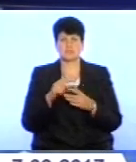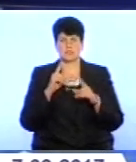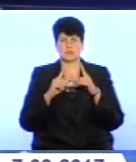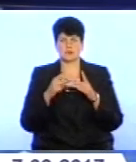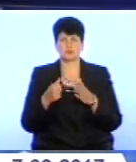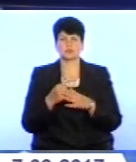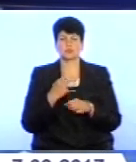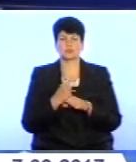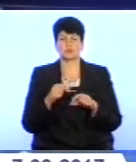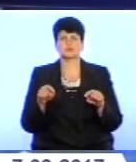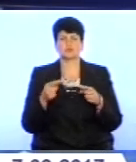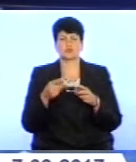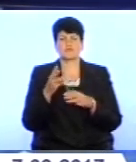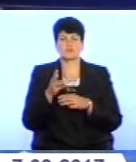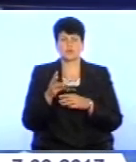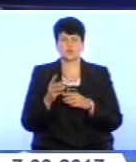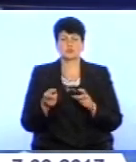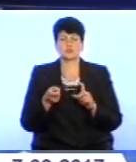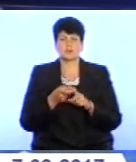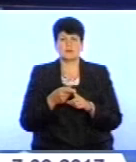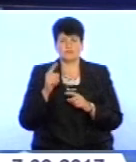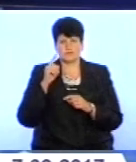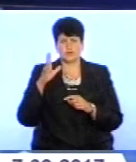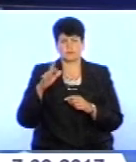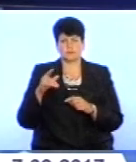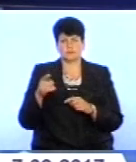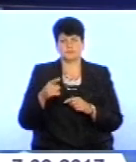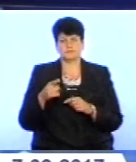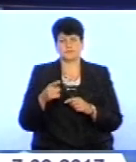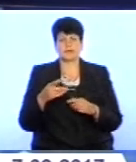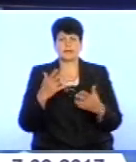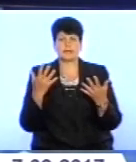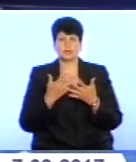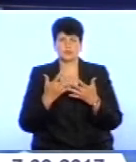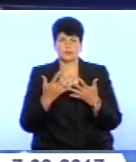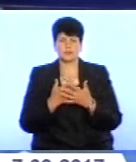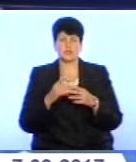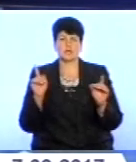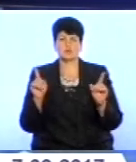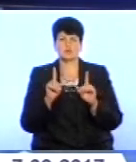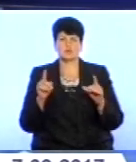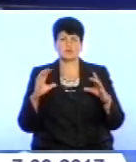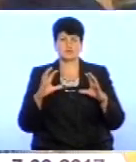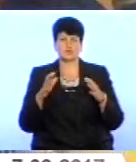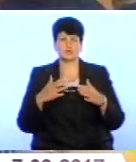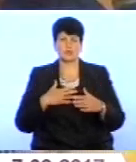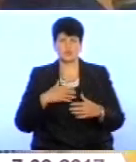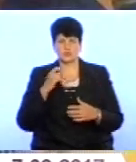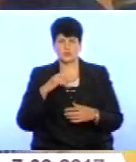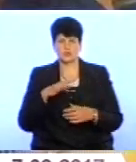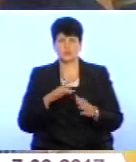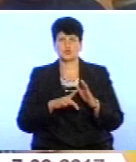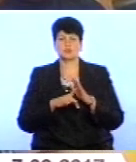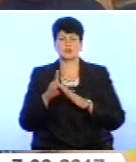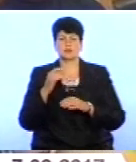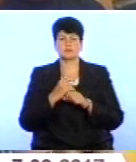До роботи над створенням відео долучилися відомі особистості українського кінематографу та музичного світу нашої країни.